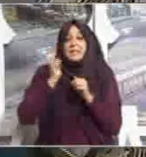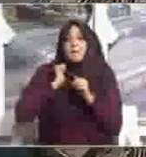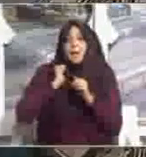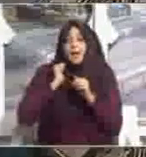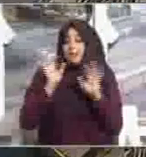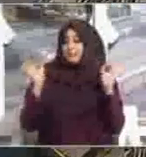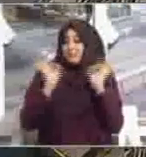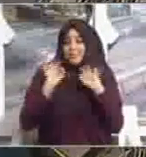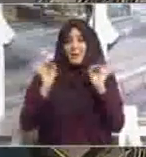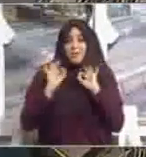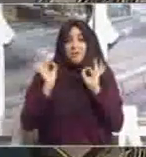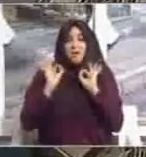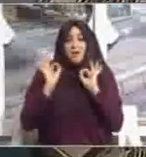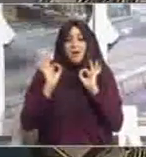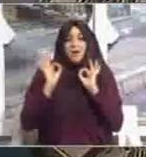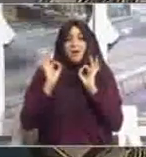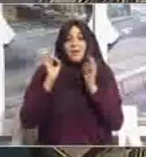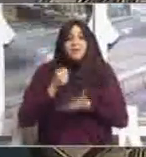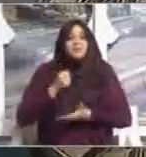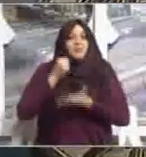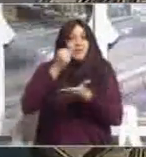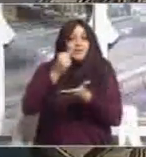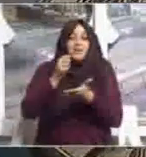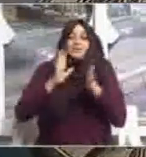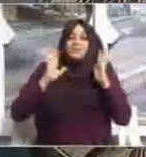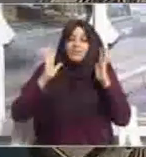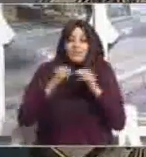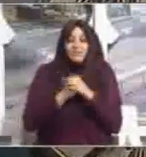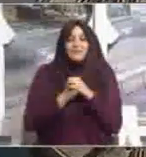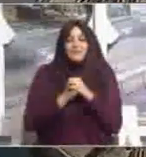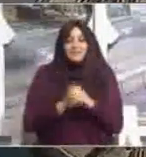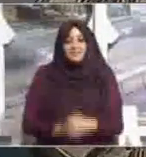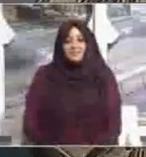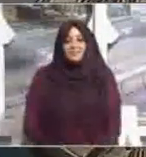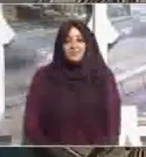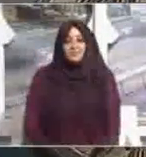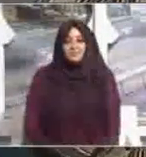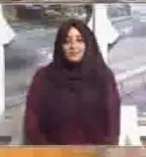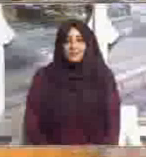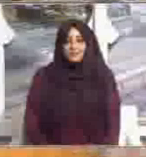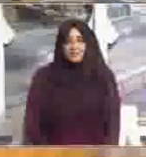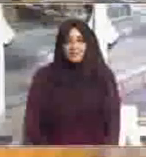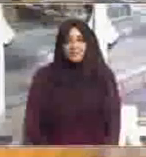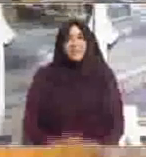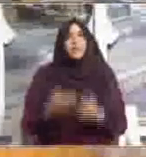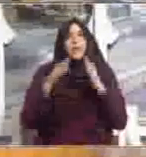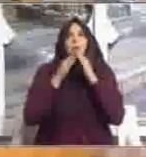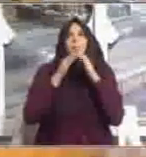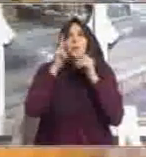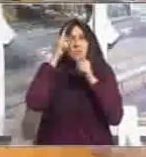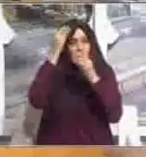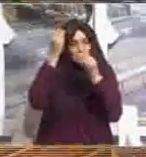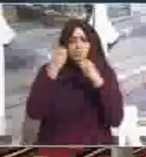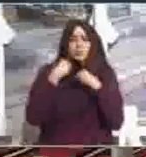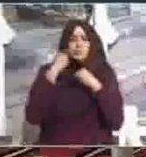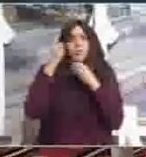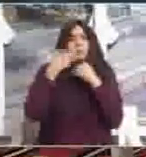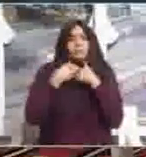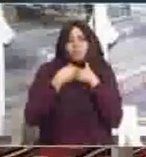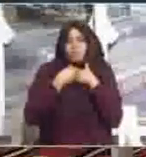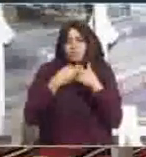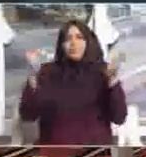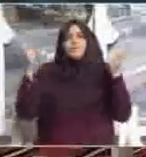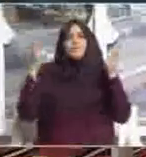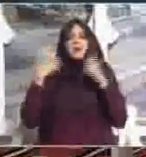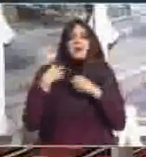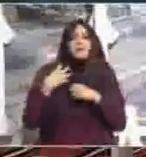والو يقول ما عنده حق. أجره على الله، أجره على الله. يقصد ربي، يقصد ربي، ربي يعطيها ربي. نعم خزينه إن شاء الله